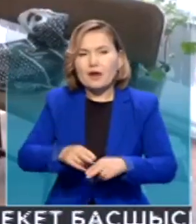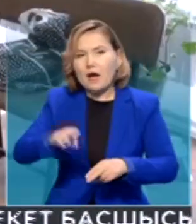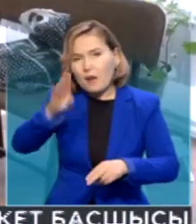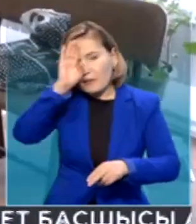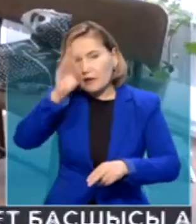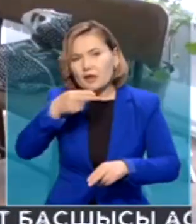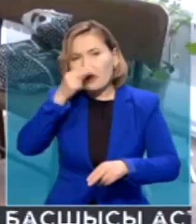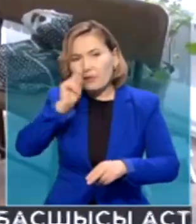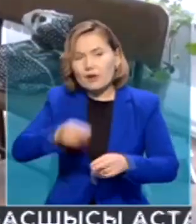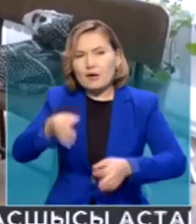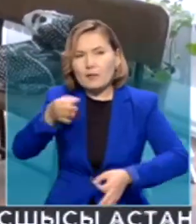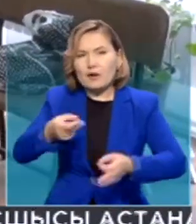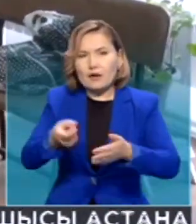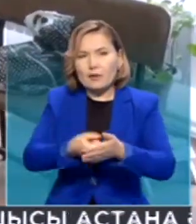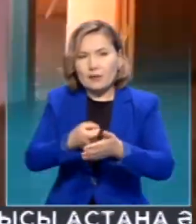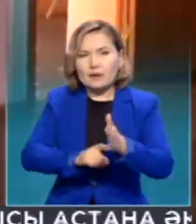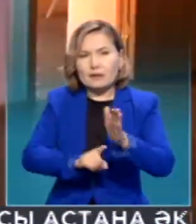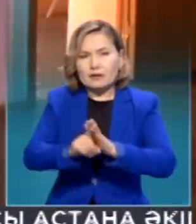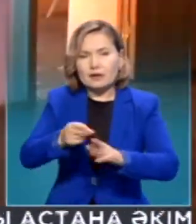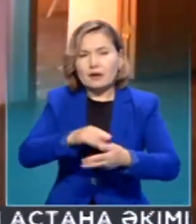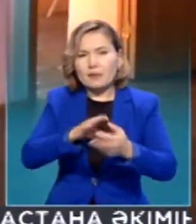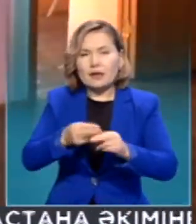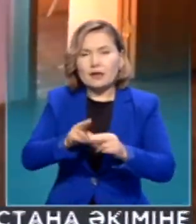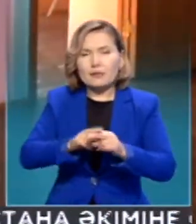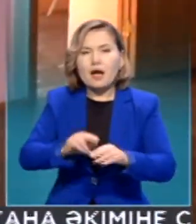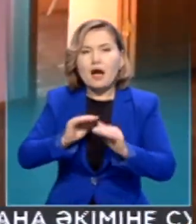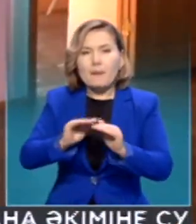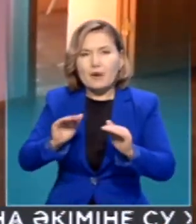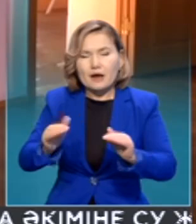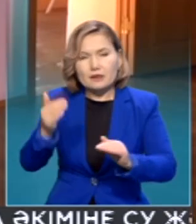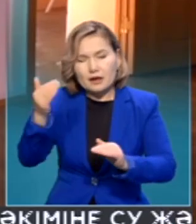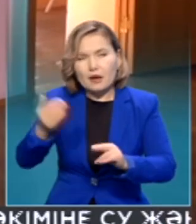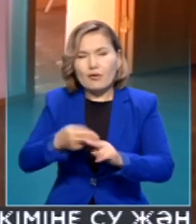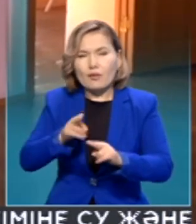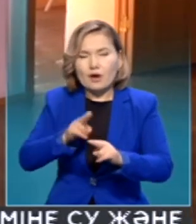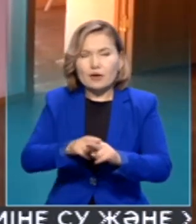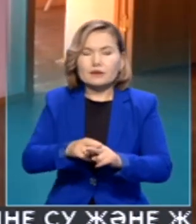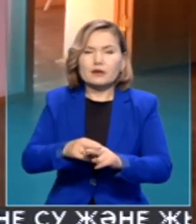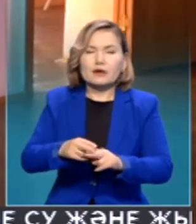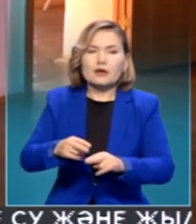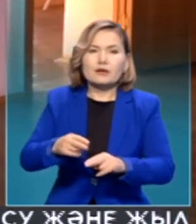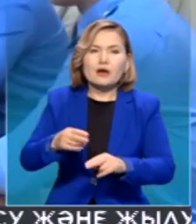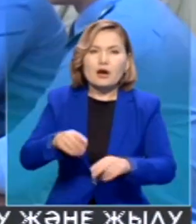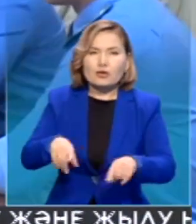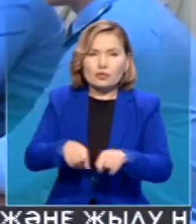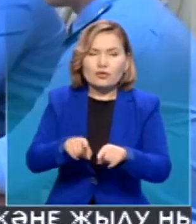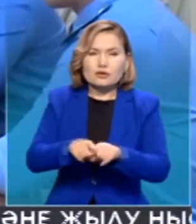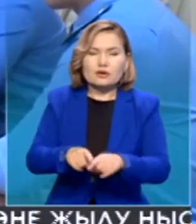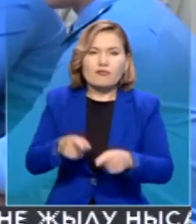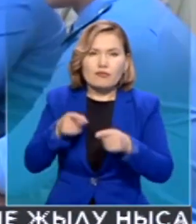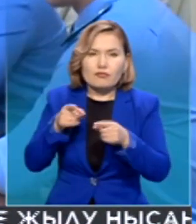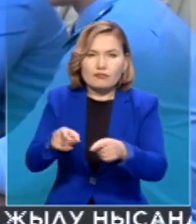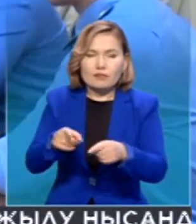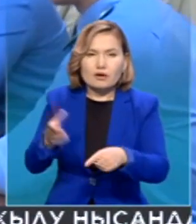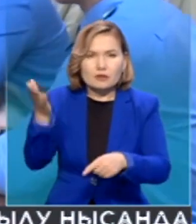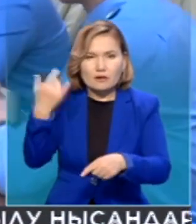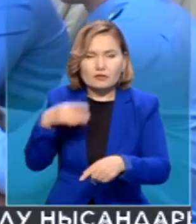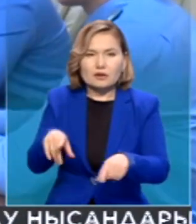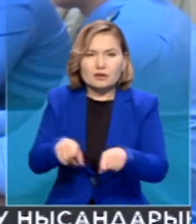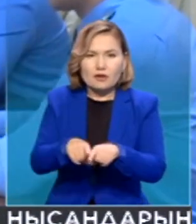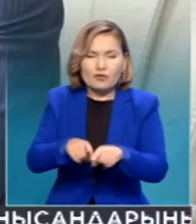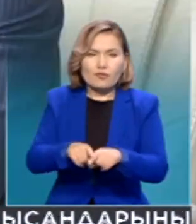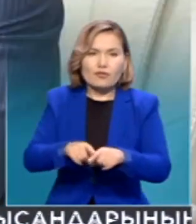іске қатысты тың деректерді айтты. Басқа балалардың күдіктіге әлімжеттік көрсетіп келгені де белгілі болды.